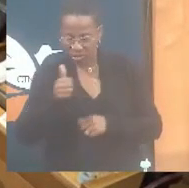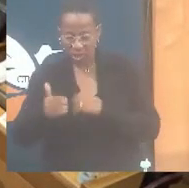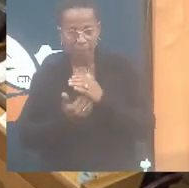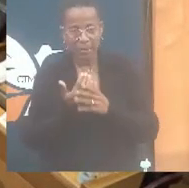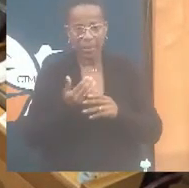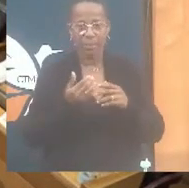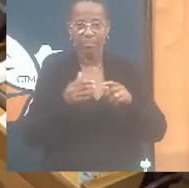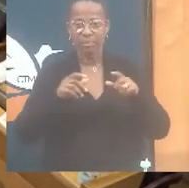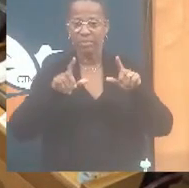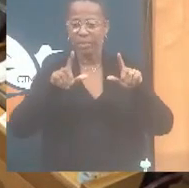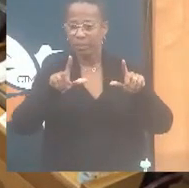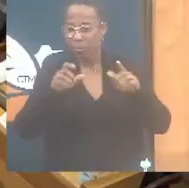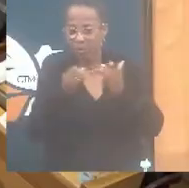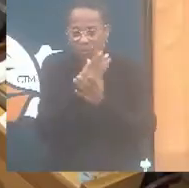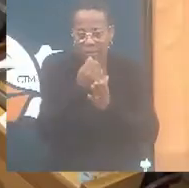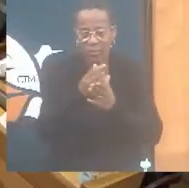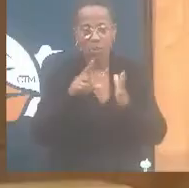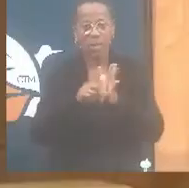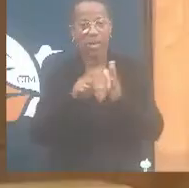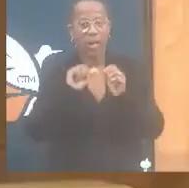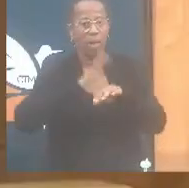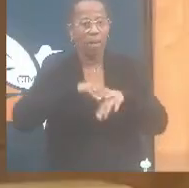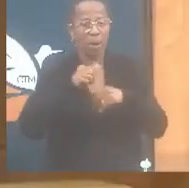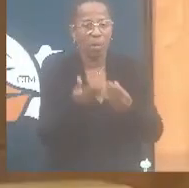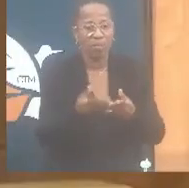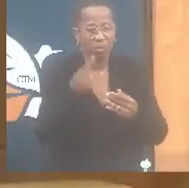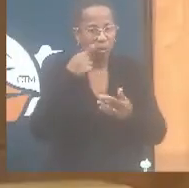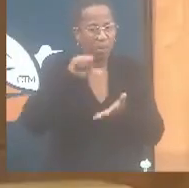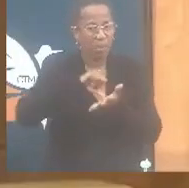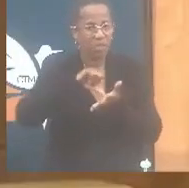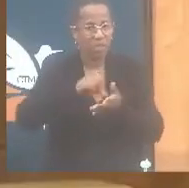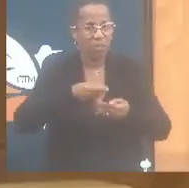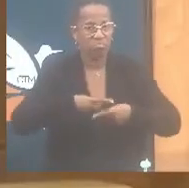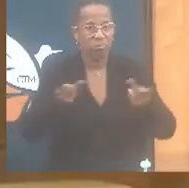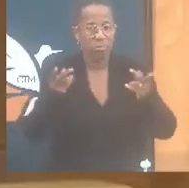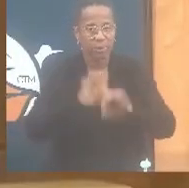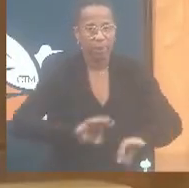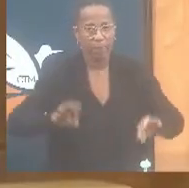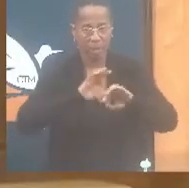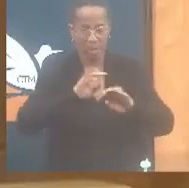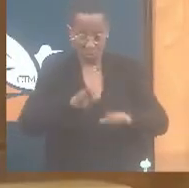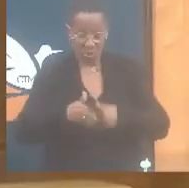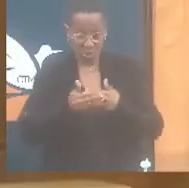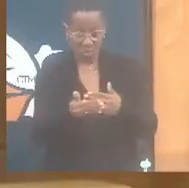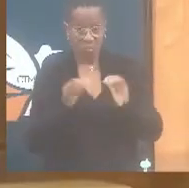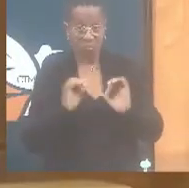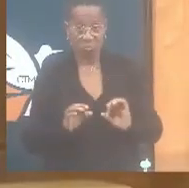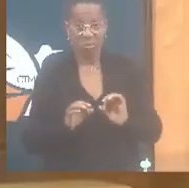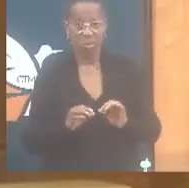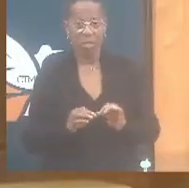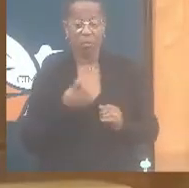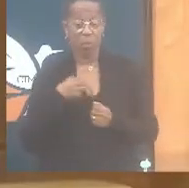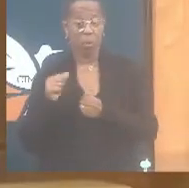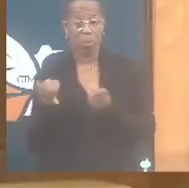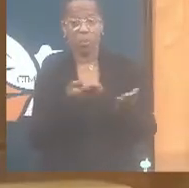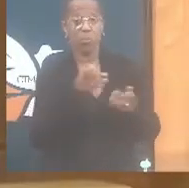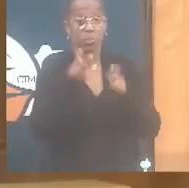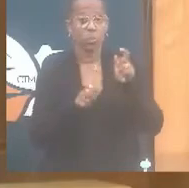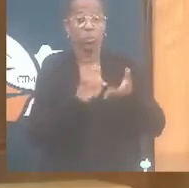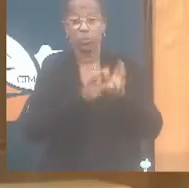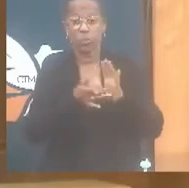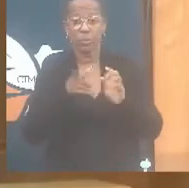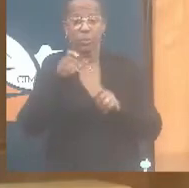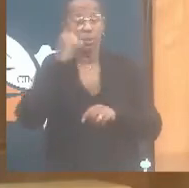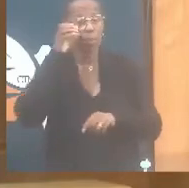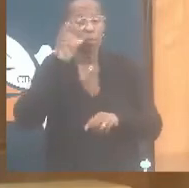légale pour les appels d'offres, ils ne voient pas de marché sortir. Et ça continue à être. J'invite d'ailleurs tous ceux qui m'écoutent à aller sur le